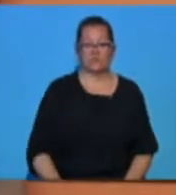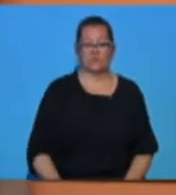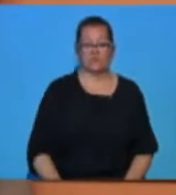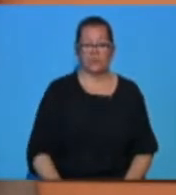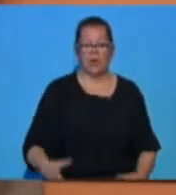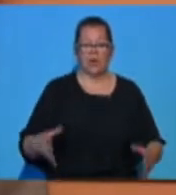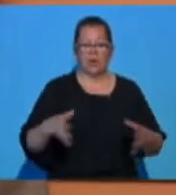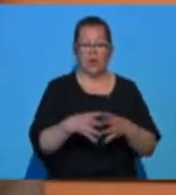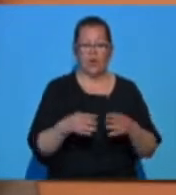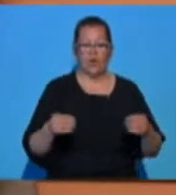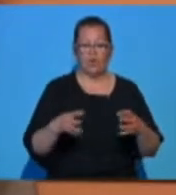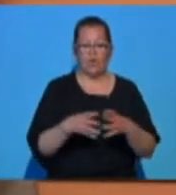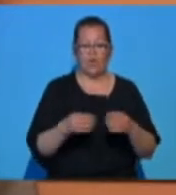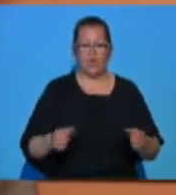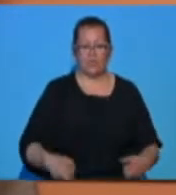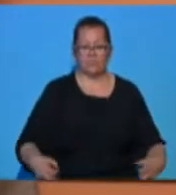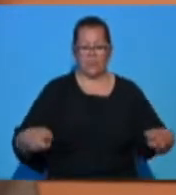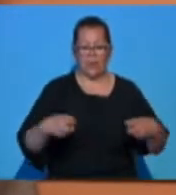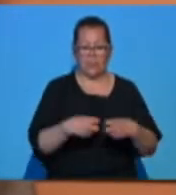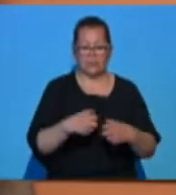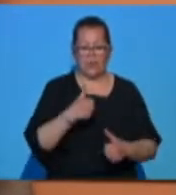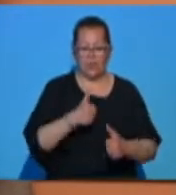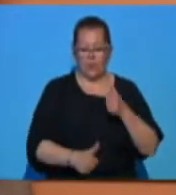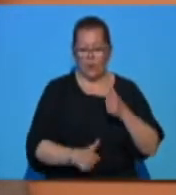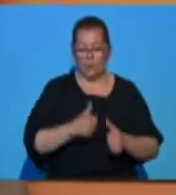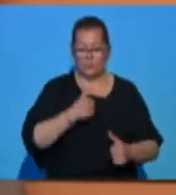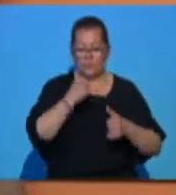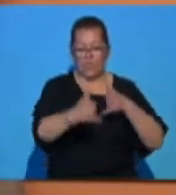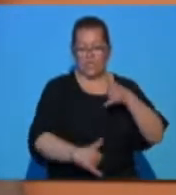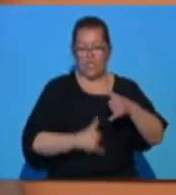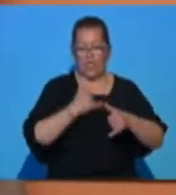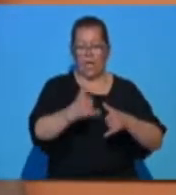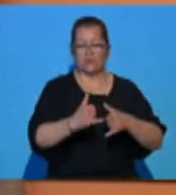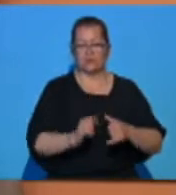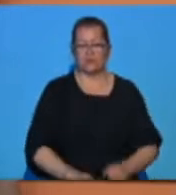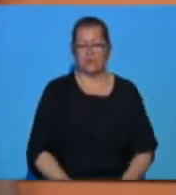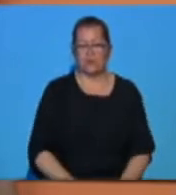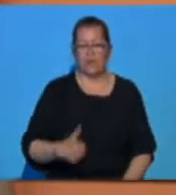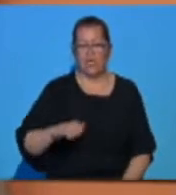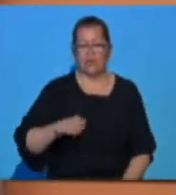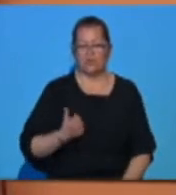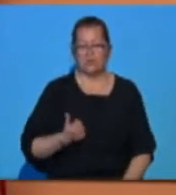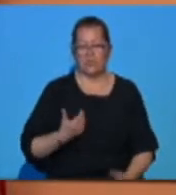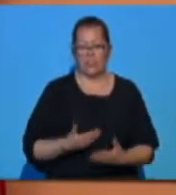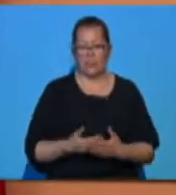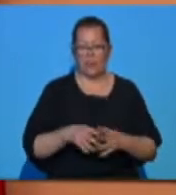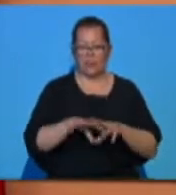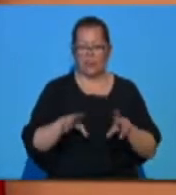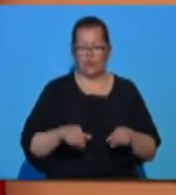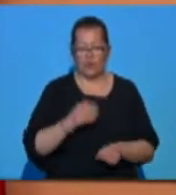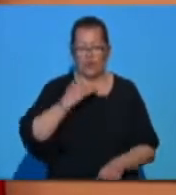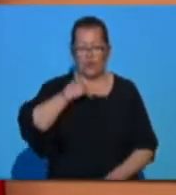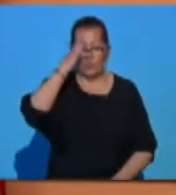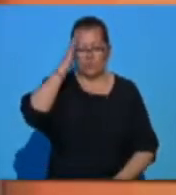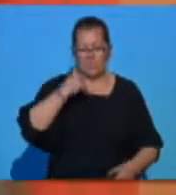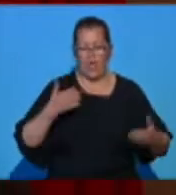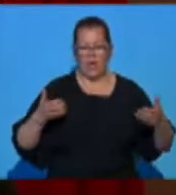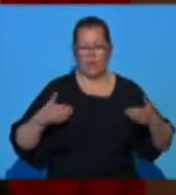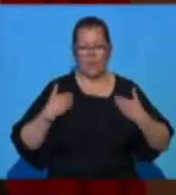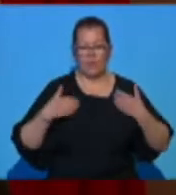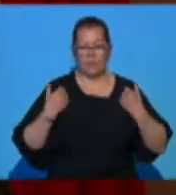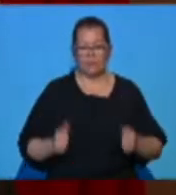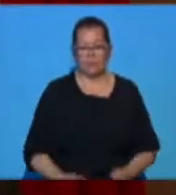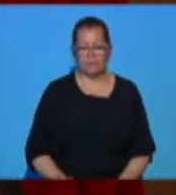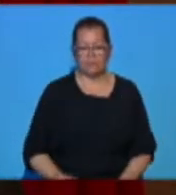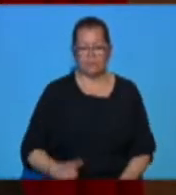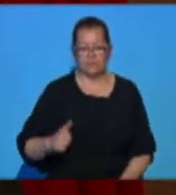în confruntări internaționale. Este pentru noi o zi a bucuriei. Este o